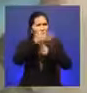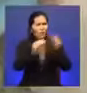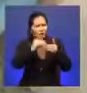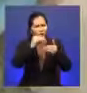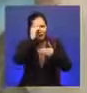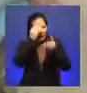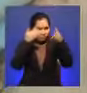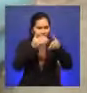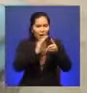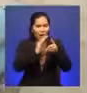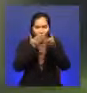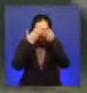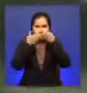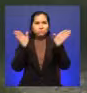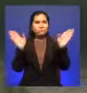ให้กับเด็ก